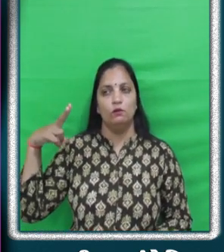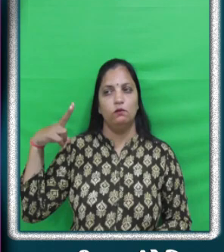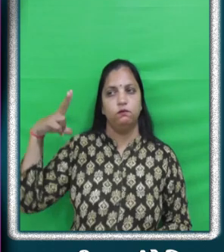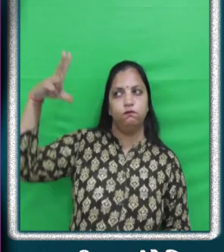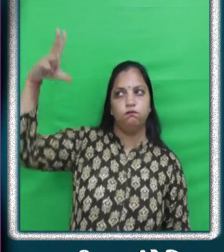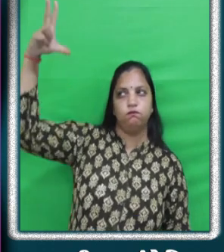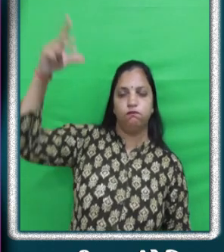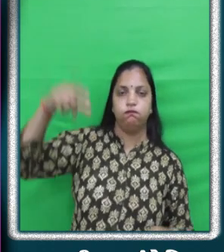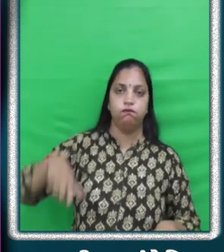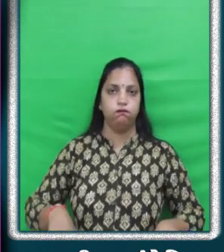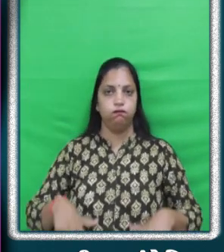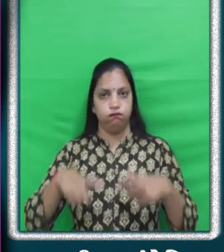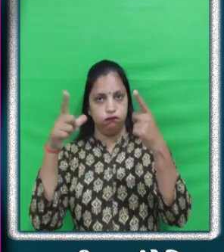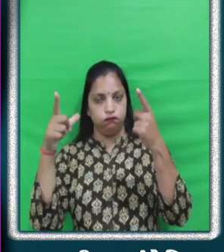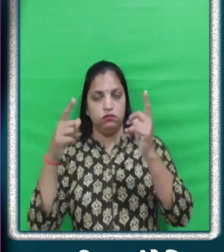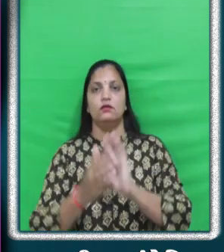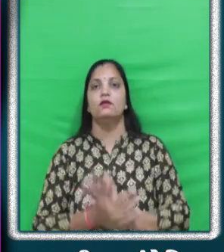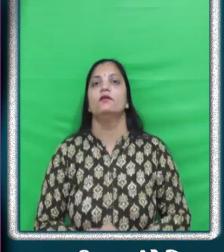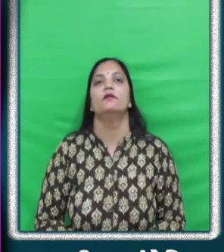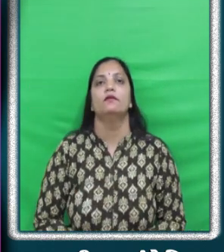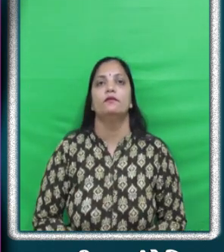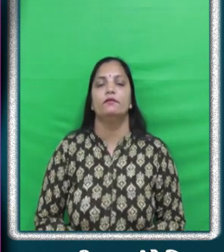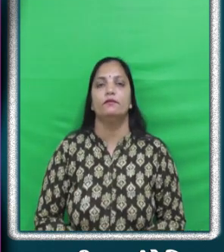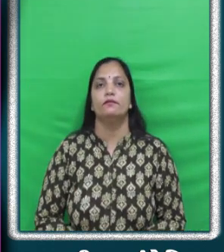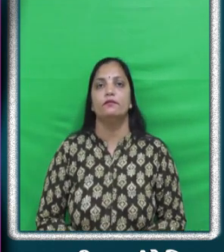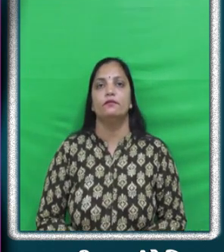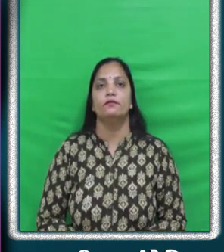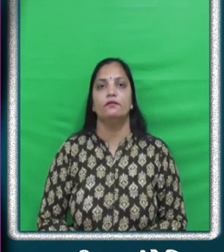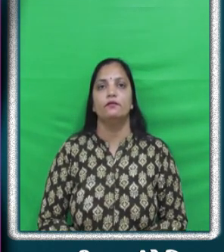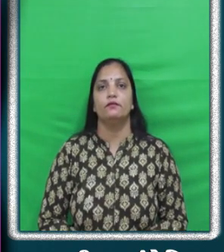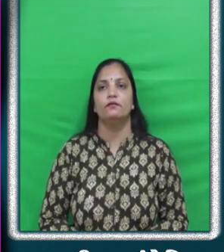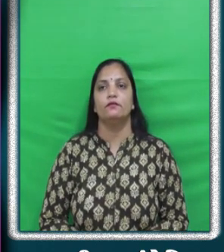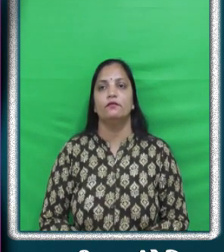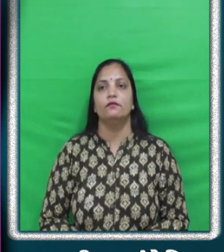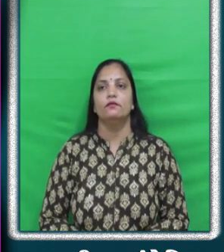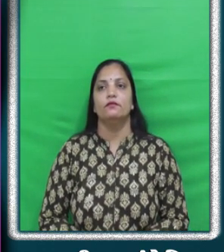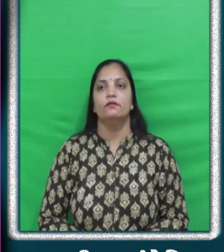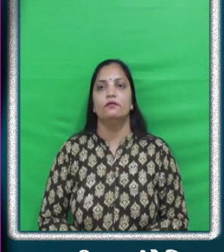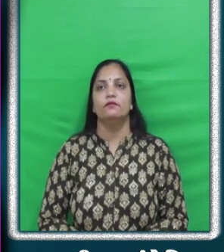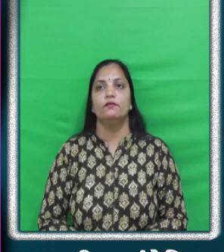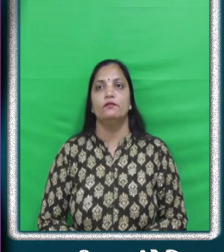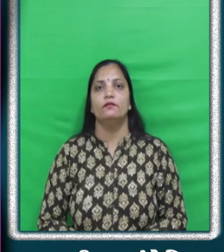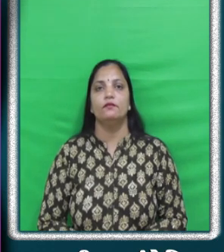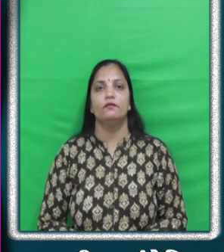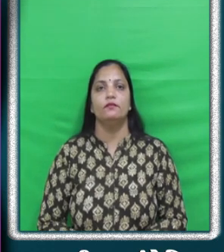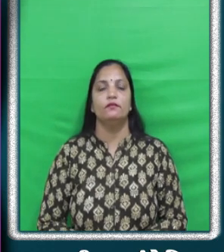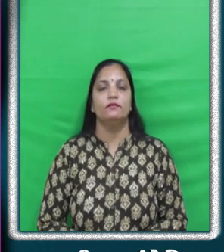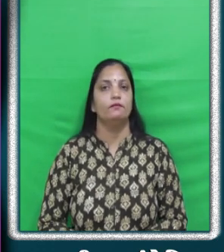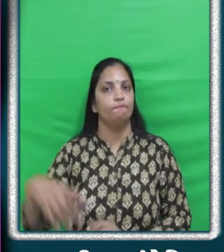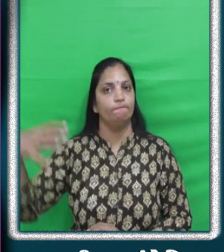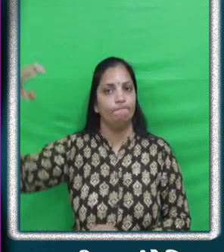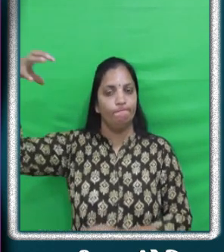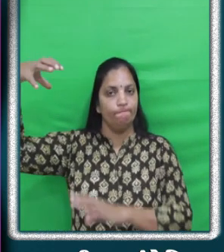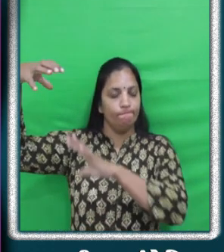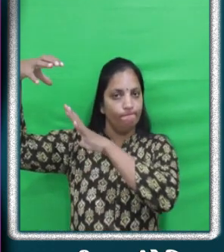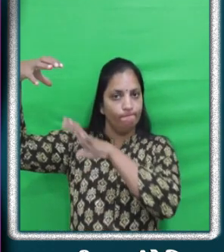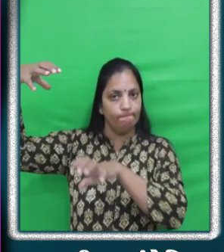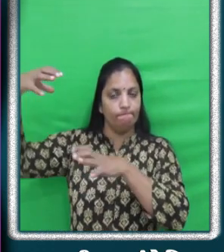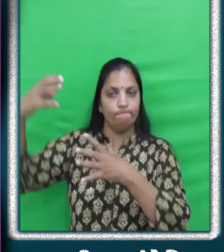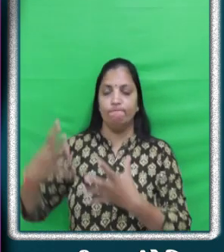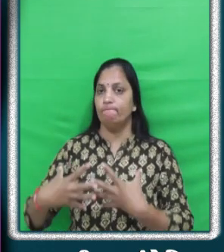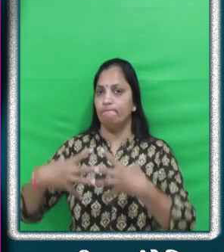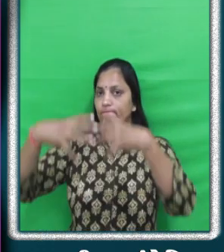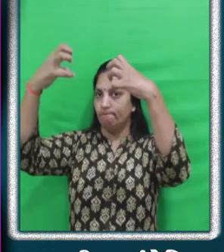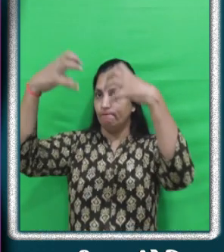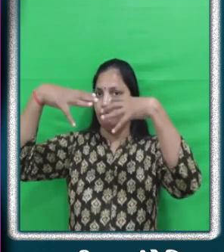વધુ ઊંચાઈ ધરાવતી વનસ્પતિ માટે। વધુ ઊંચાઈ ધરાવતી વનસ્પતિ છે, પ્રકાશ સંશ્લેષણ દરમિયાન